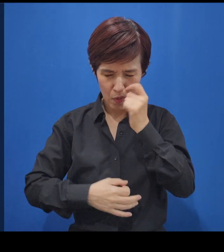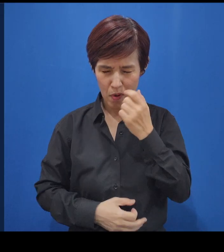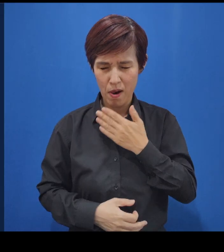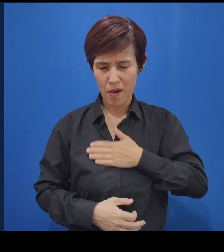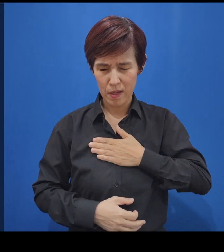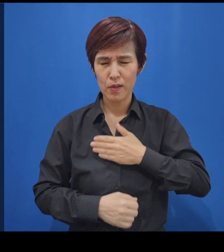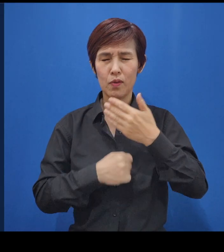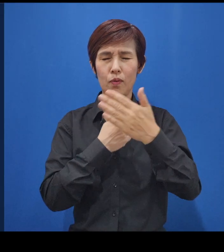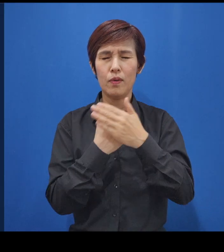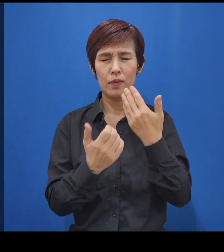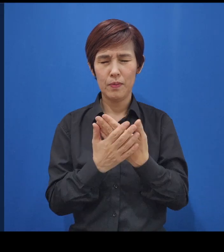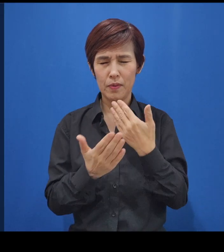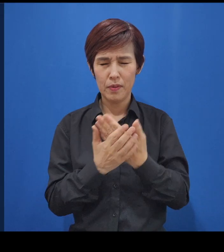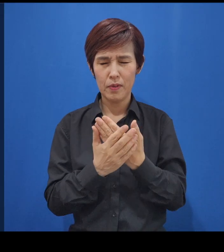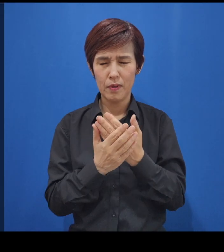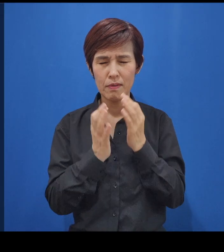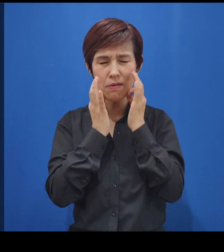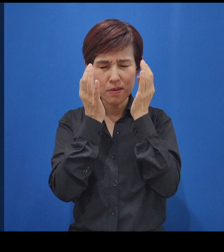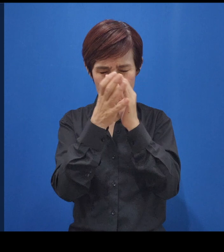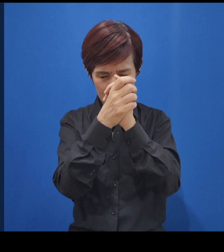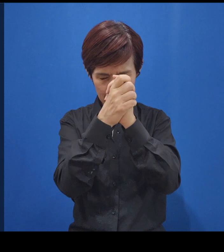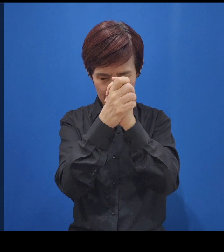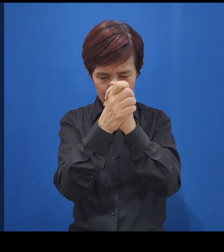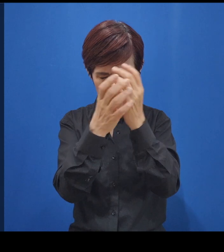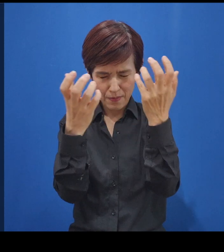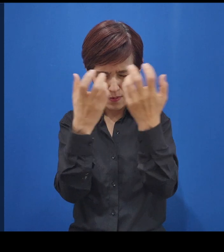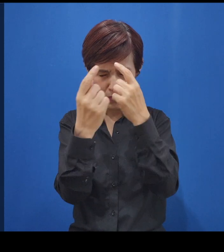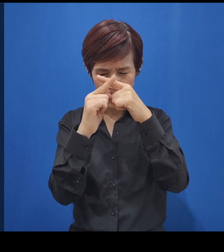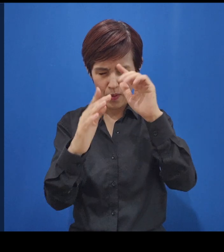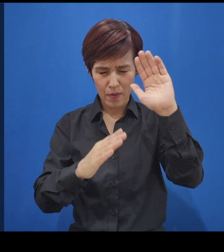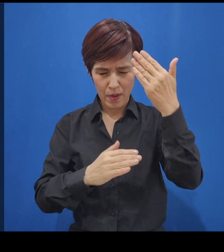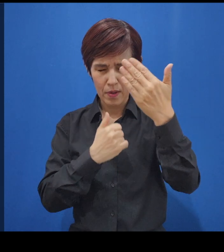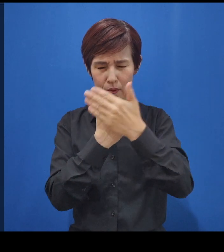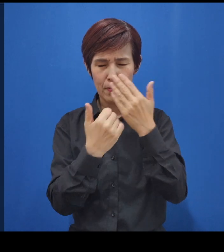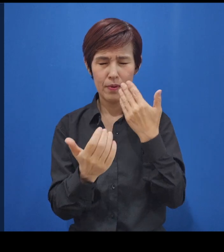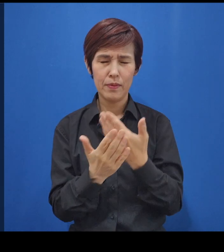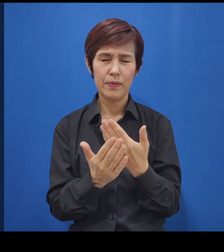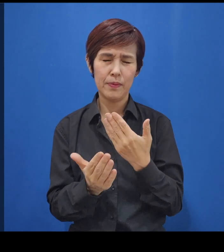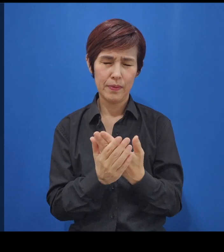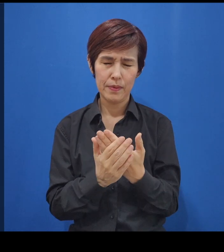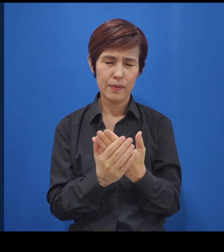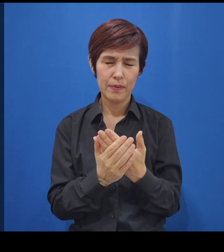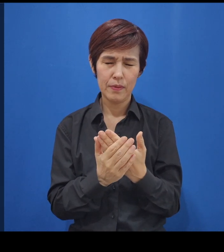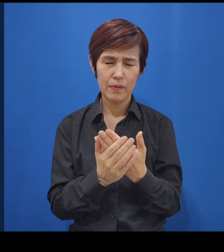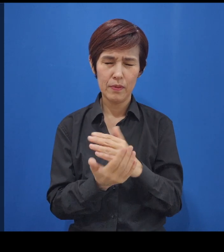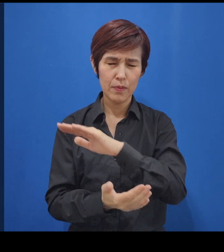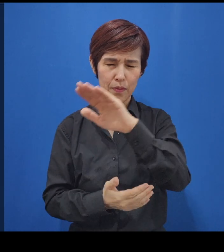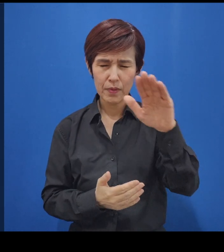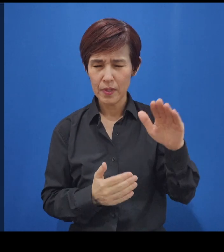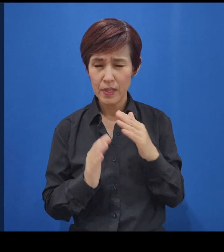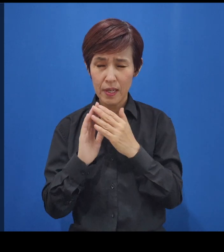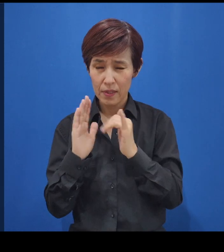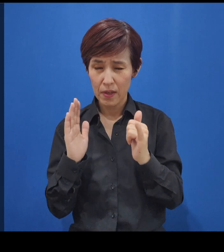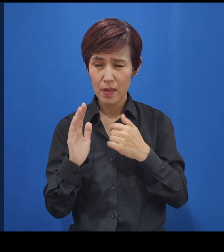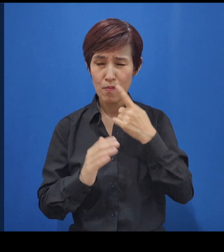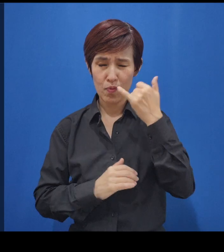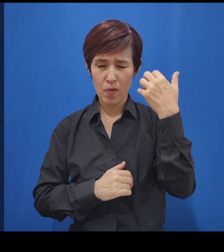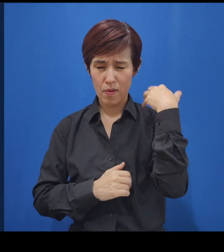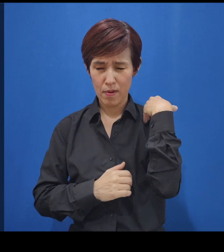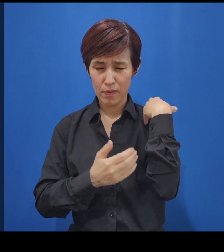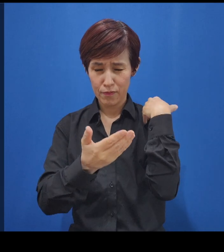해 주시옵소서. 깊고 간절한 기도가 충만한 교회가 되게 도와주시옵소서. 우리 가정에 나를